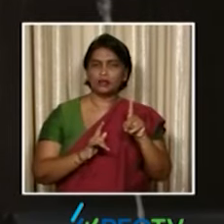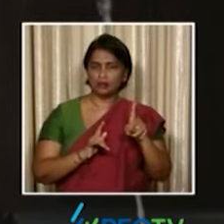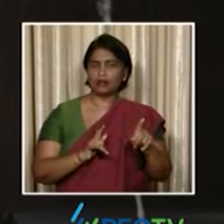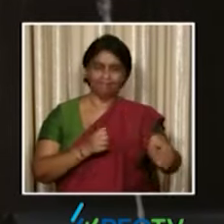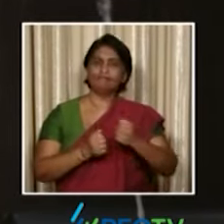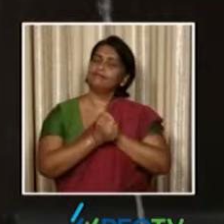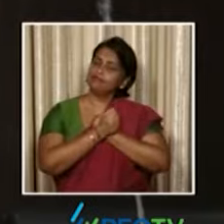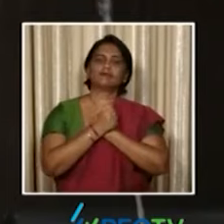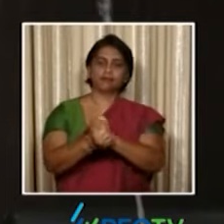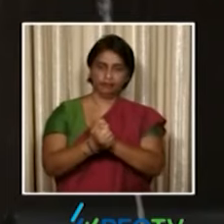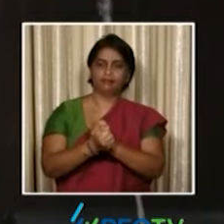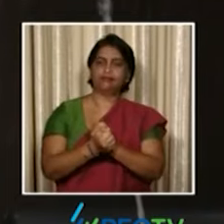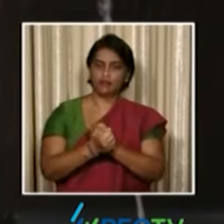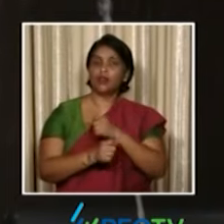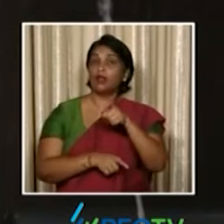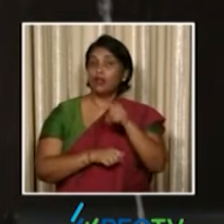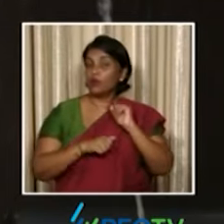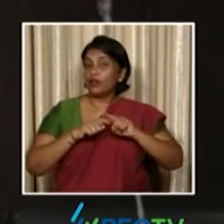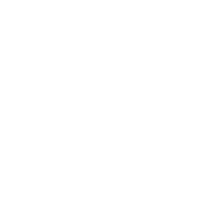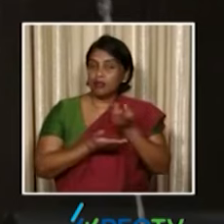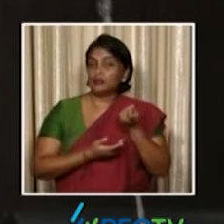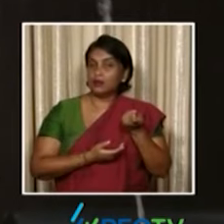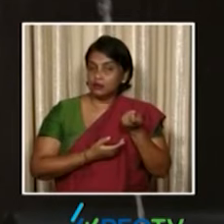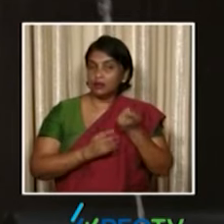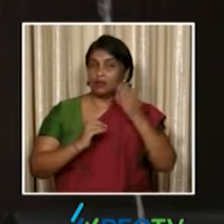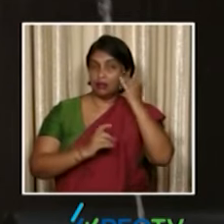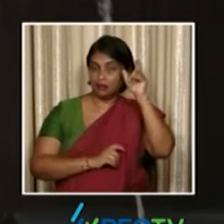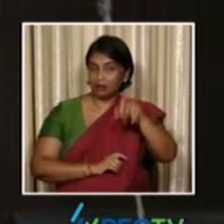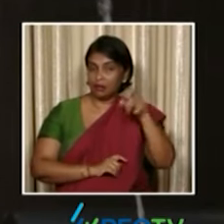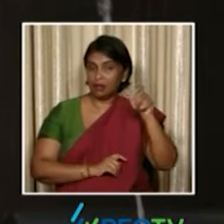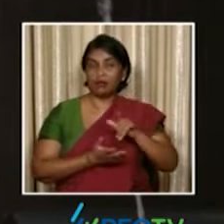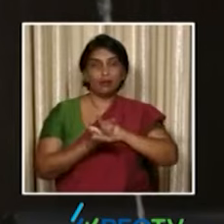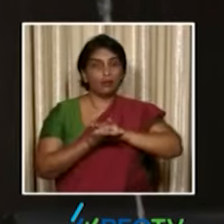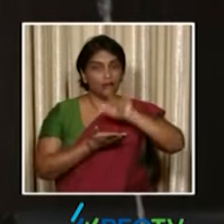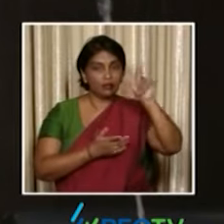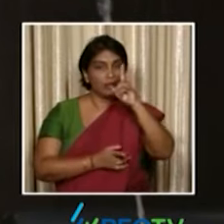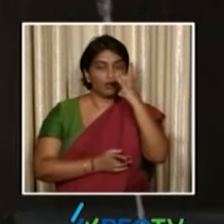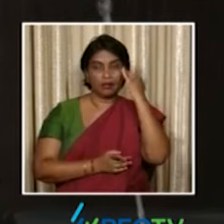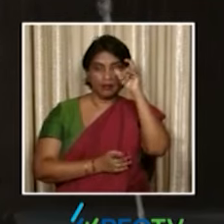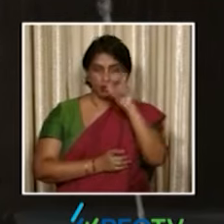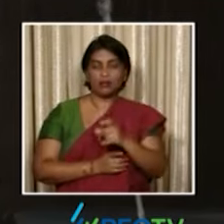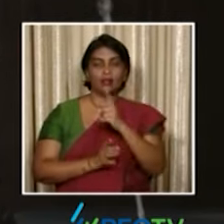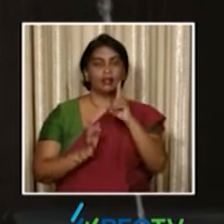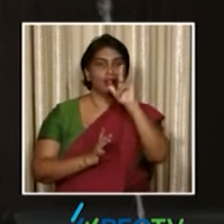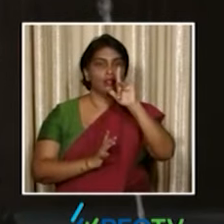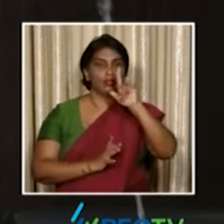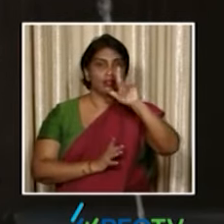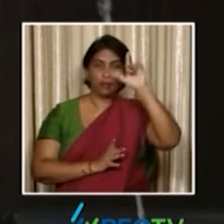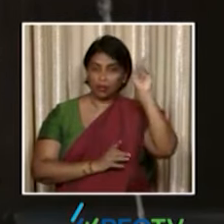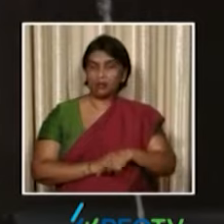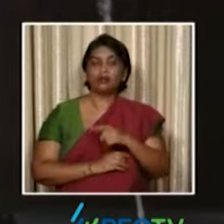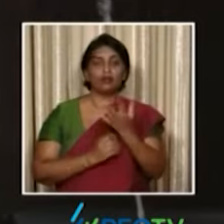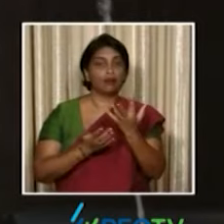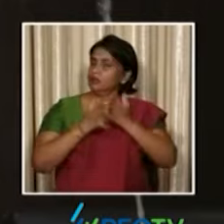රිමාන්ඩ් බන්ධනාගාර ගත වෙනවා. මොකක් ඉඳවත් නෙමේ මේ රටේ කාන්තාවන්ව රට යවන්න එක කාන්තාවන්ගේ රුපියල් 75,000